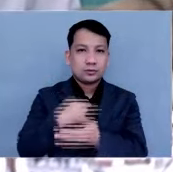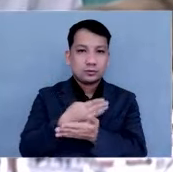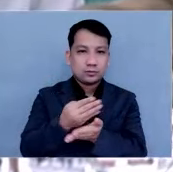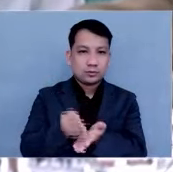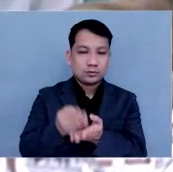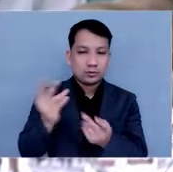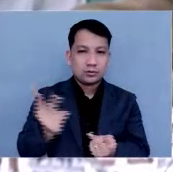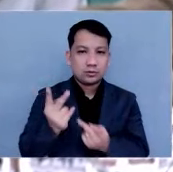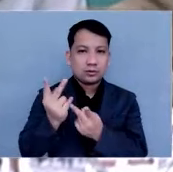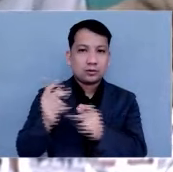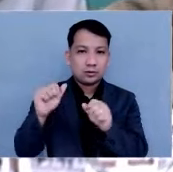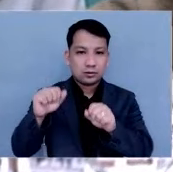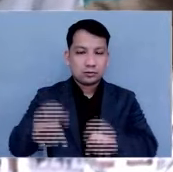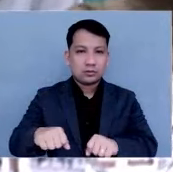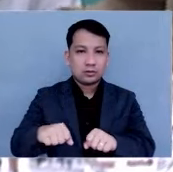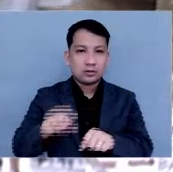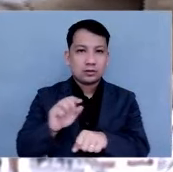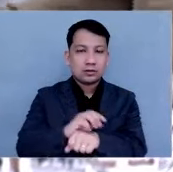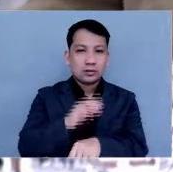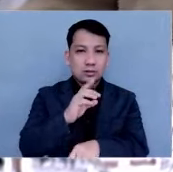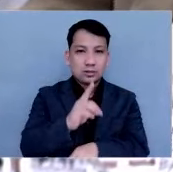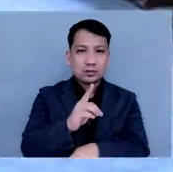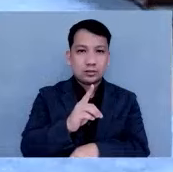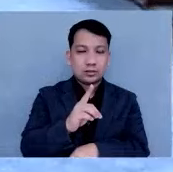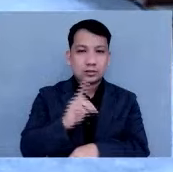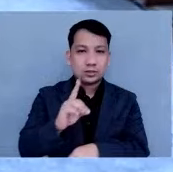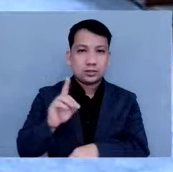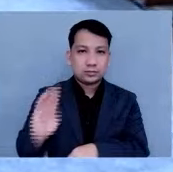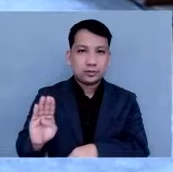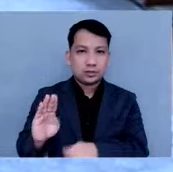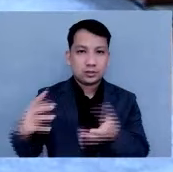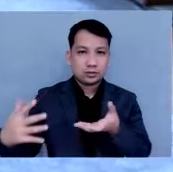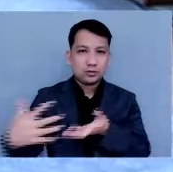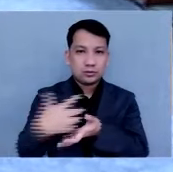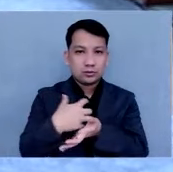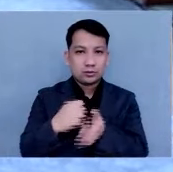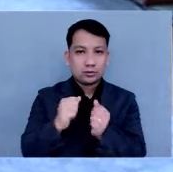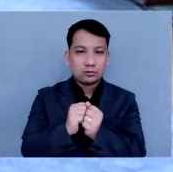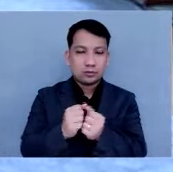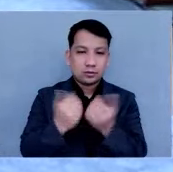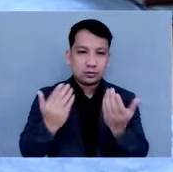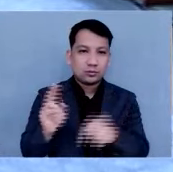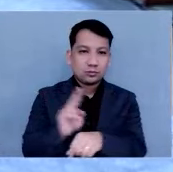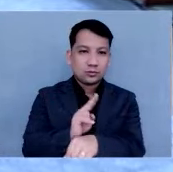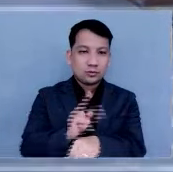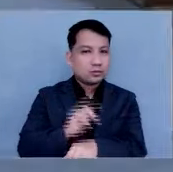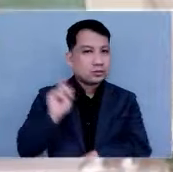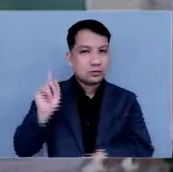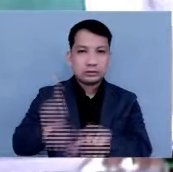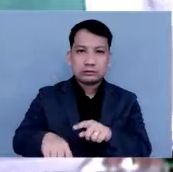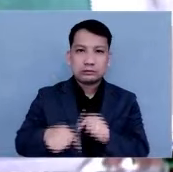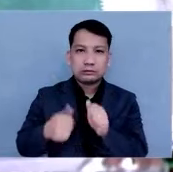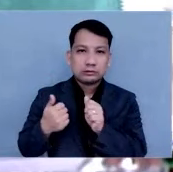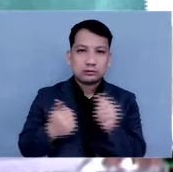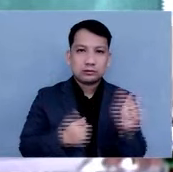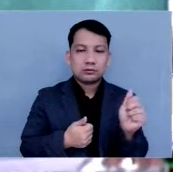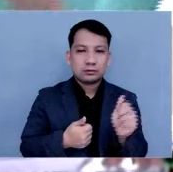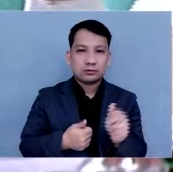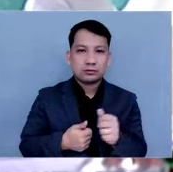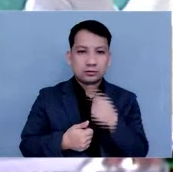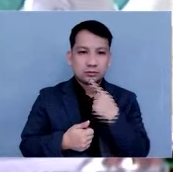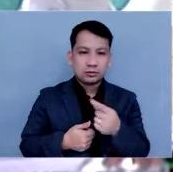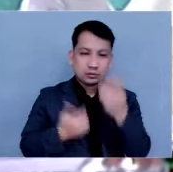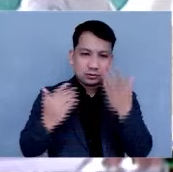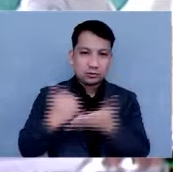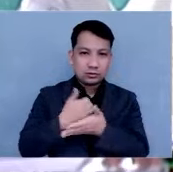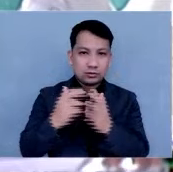Dao na dapat ipagamit sa ddb ang kabuang koon para sa kanila pero hindi raw ito nasunod tayong Gag nito gawa Tay